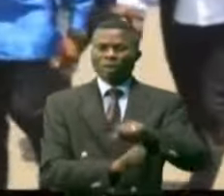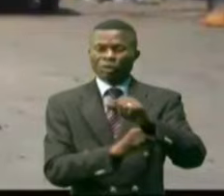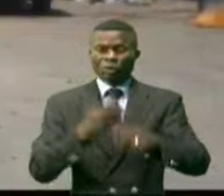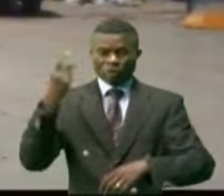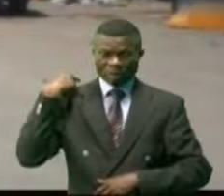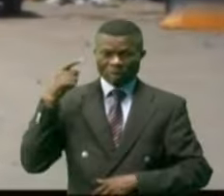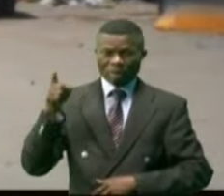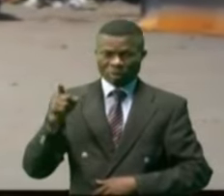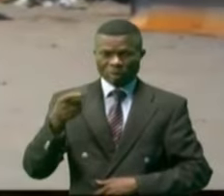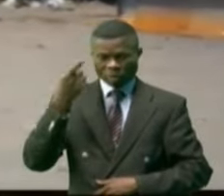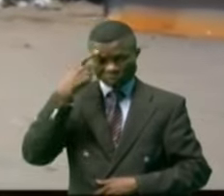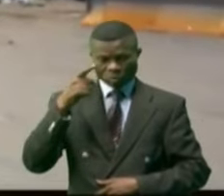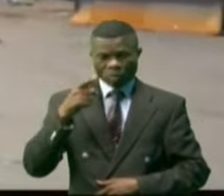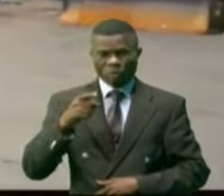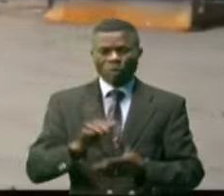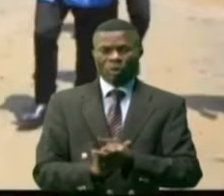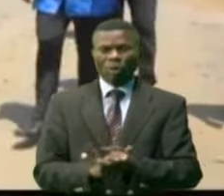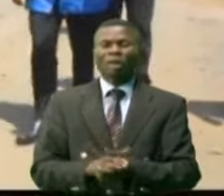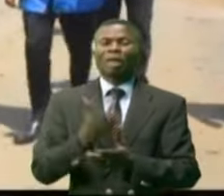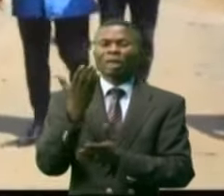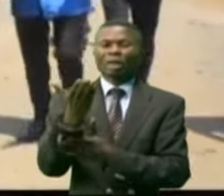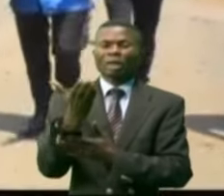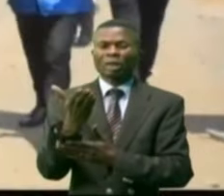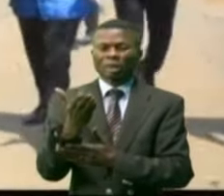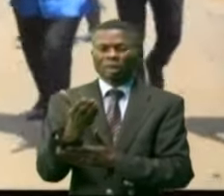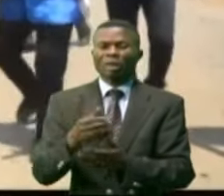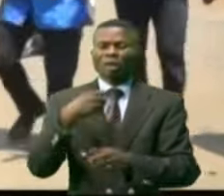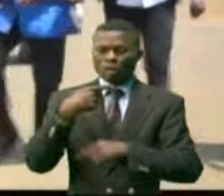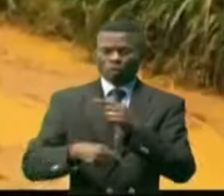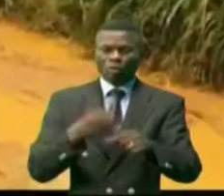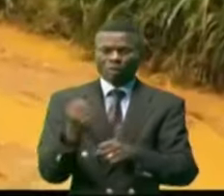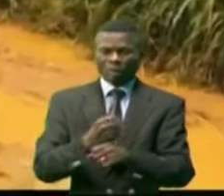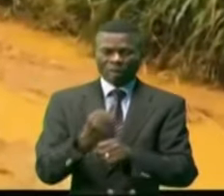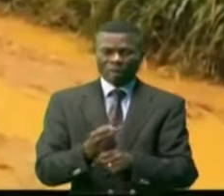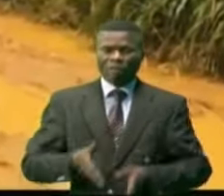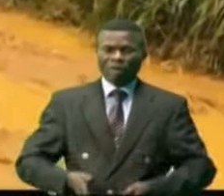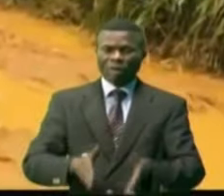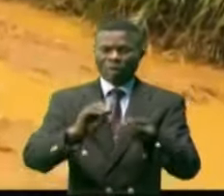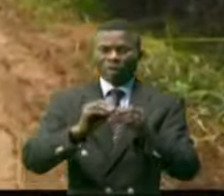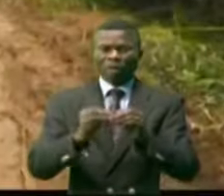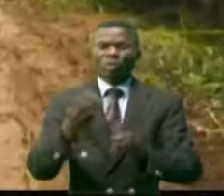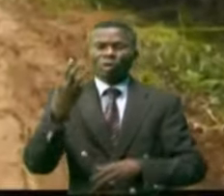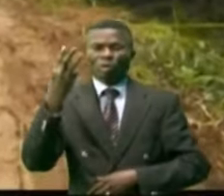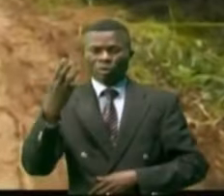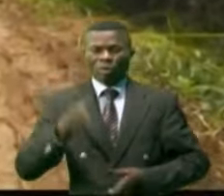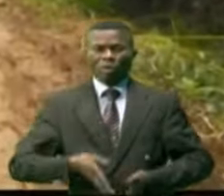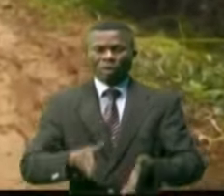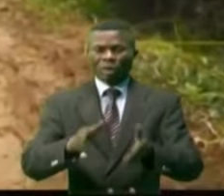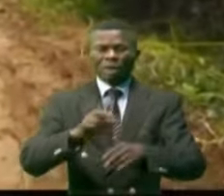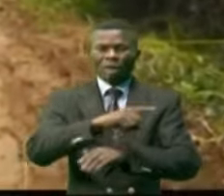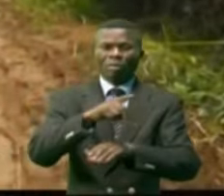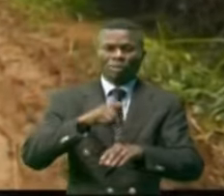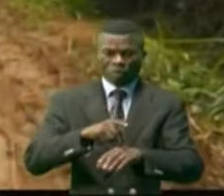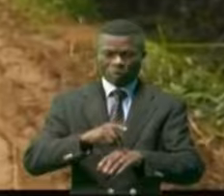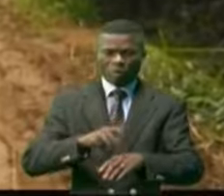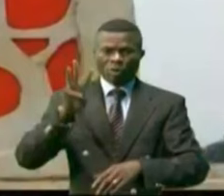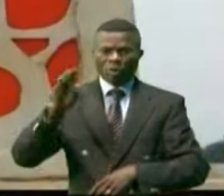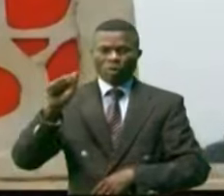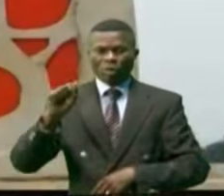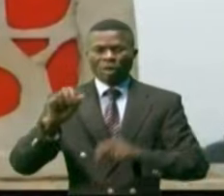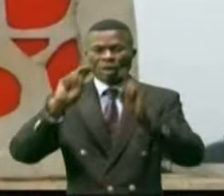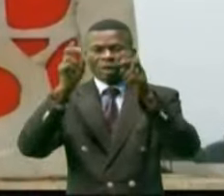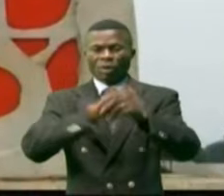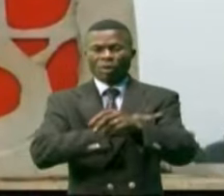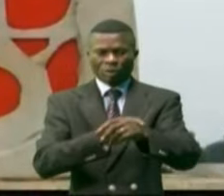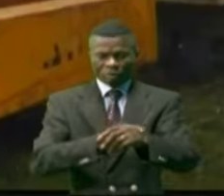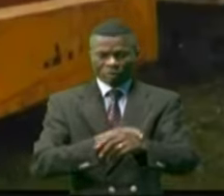Rubens Nikindo ainsi que ses plaidoyers pour lancer les travaux d'essai sur la RN3 et la route provinciale Walikale-Goma à partir